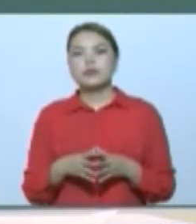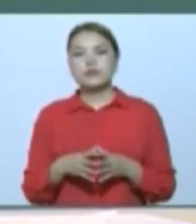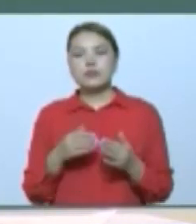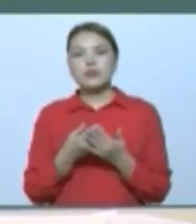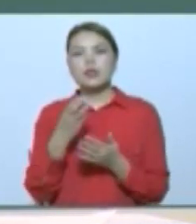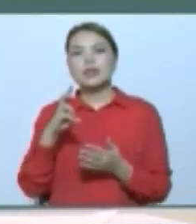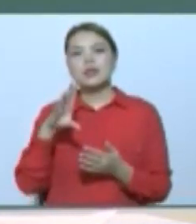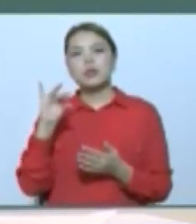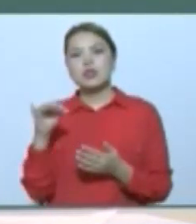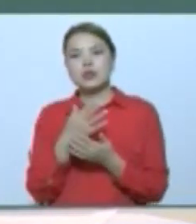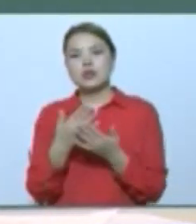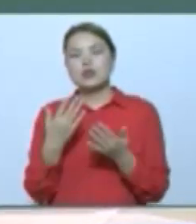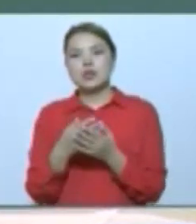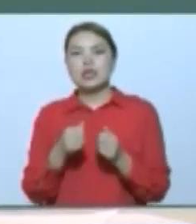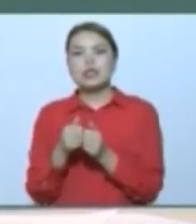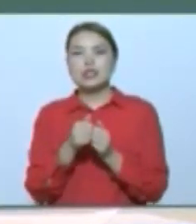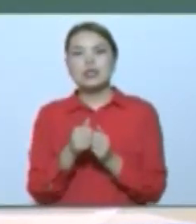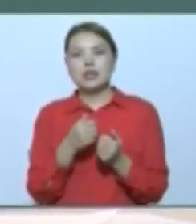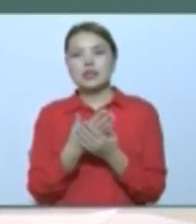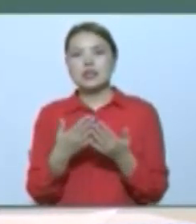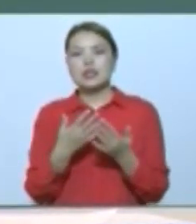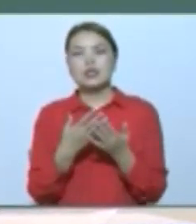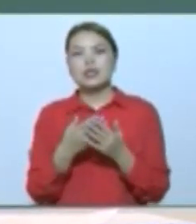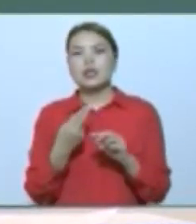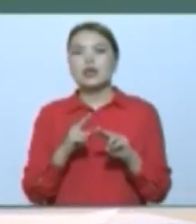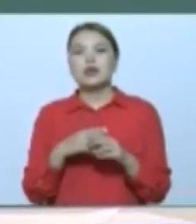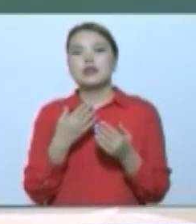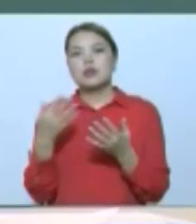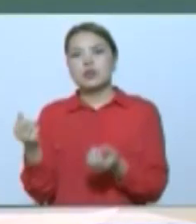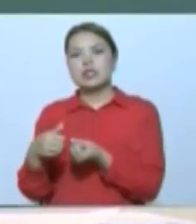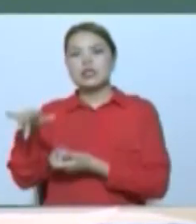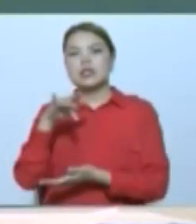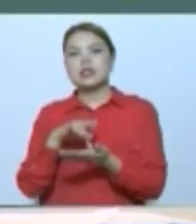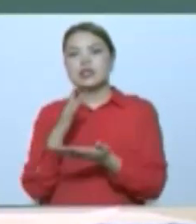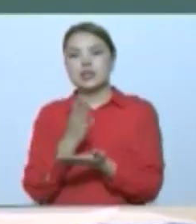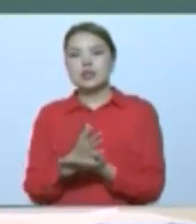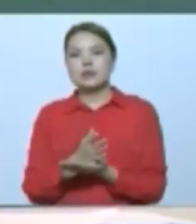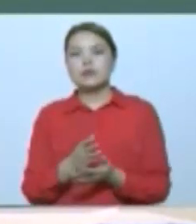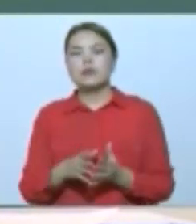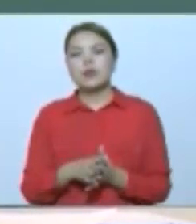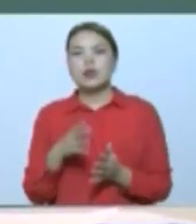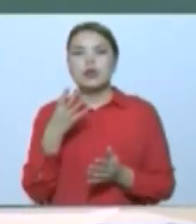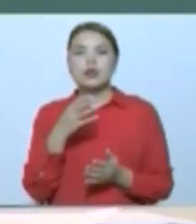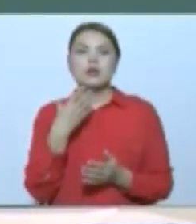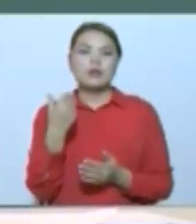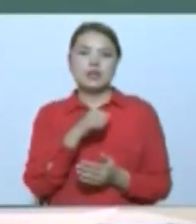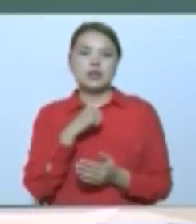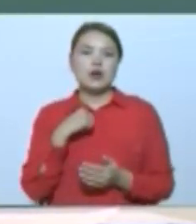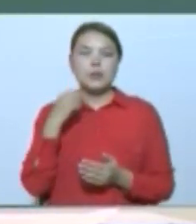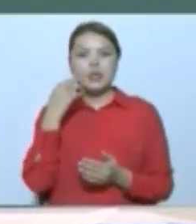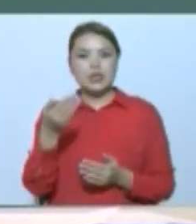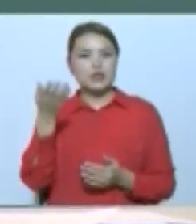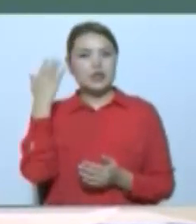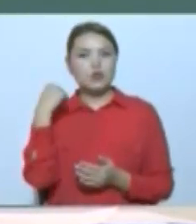Ақпарат министрлігінің жанында азаматтық бастамаларды қолдау орталығы бар. Өздеріңіз білесіздер, осыдан бірнеше жыл